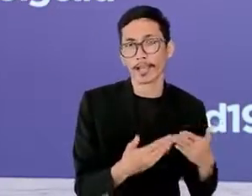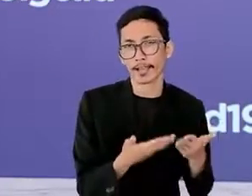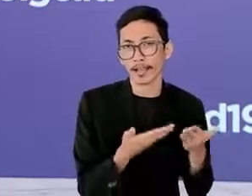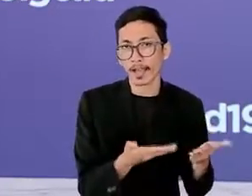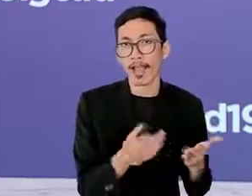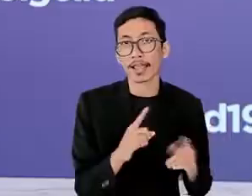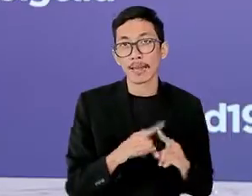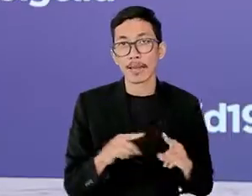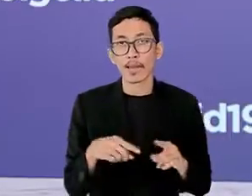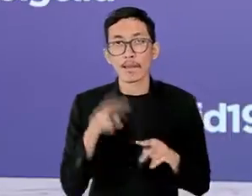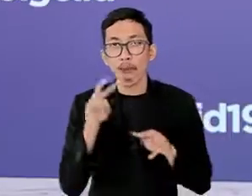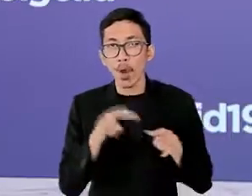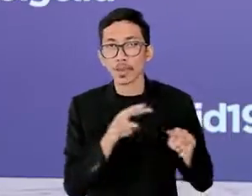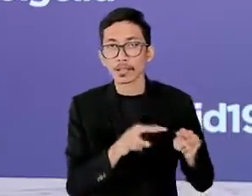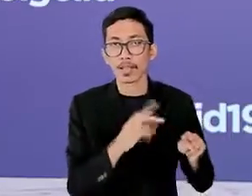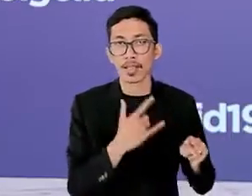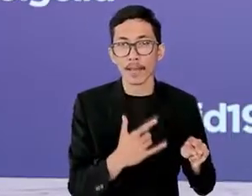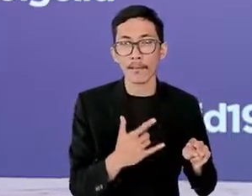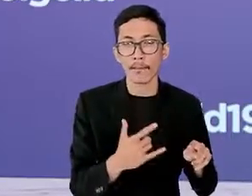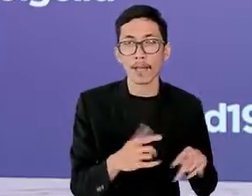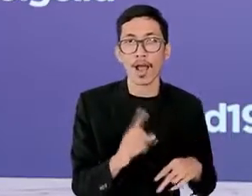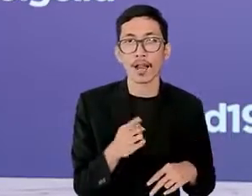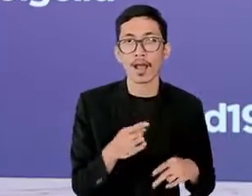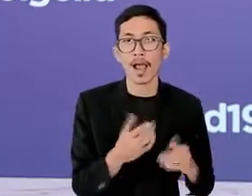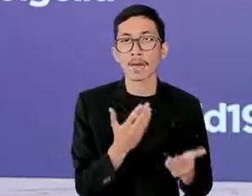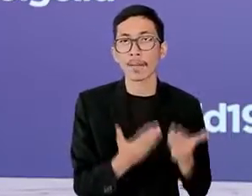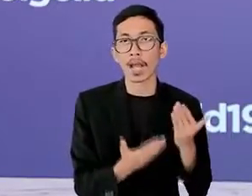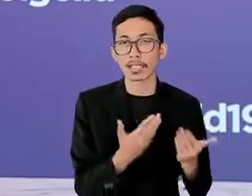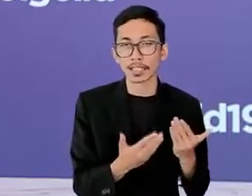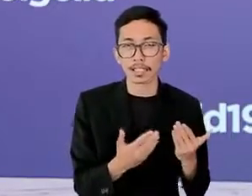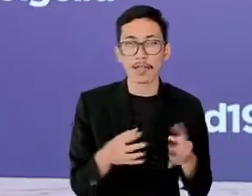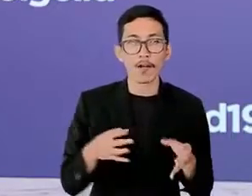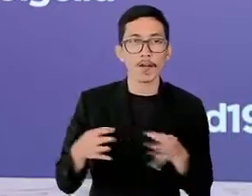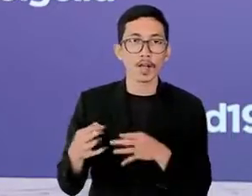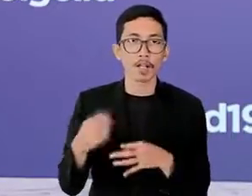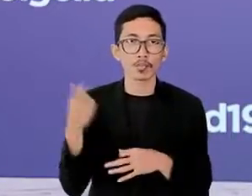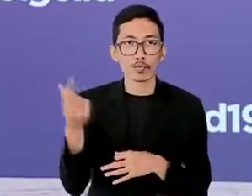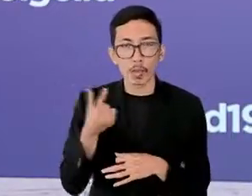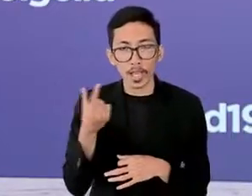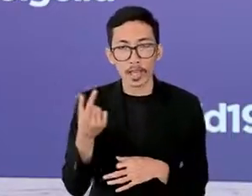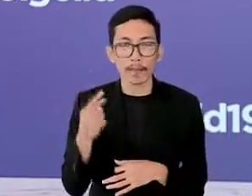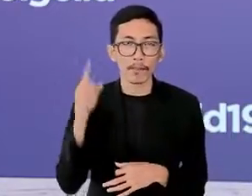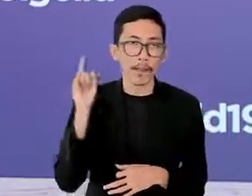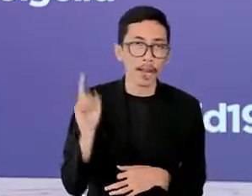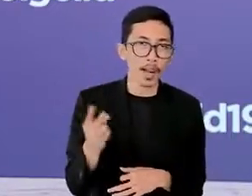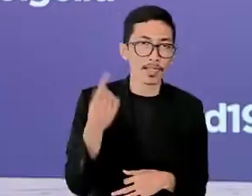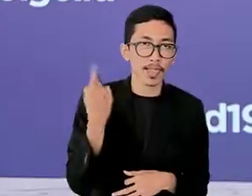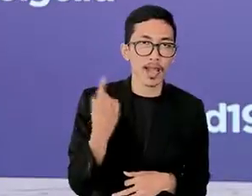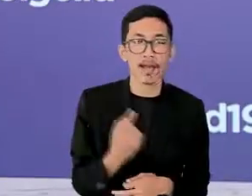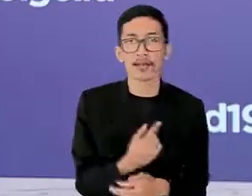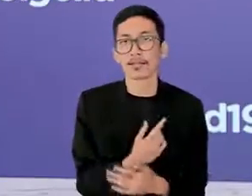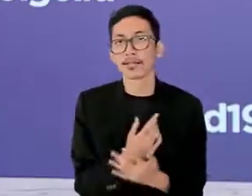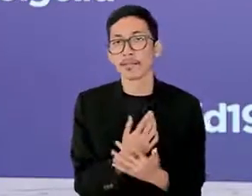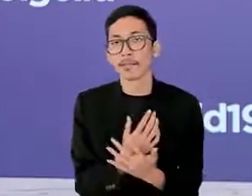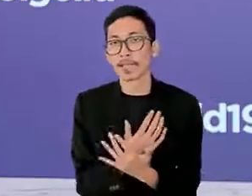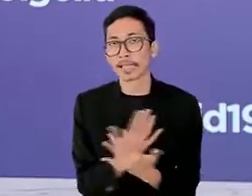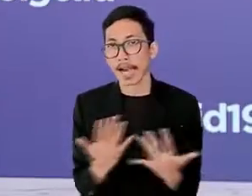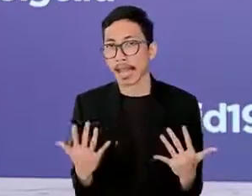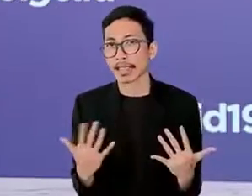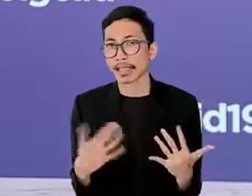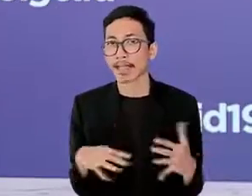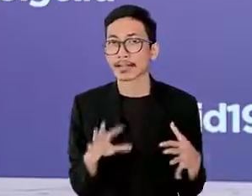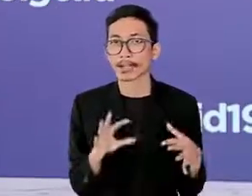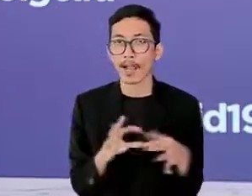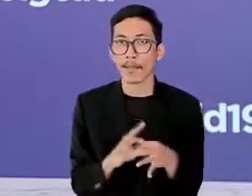sistem yang terdiri dari fasilitas publik dan lain-lain unsur pemerintah dan masyarakat yang saling bekerjasama